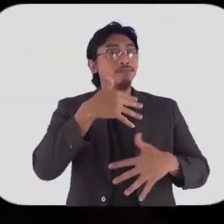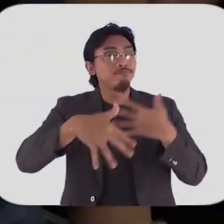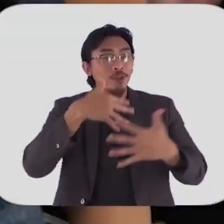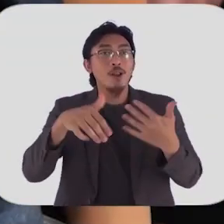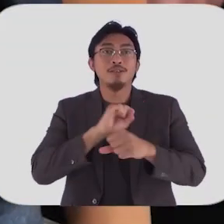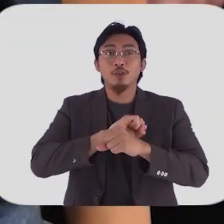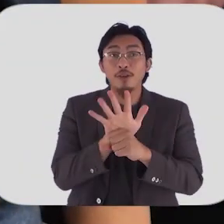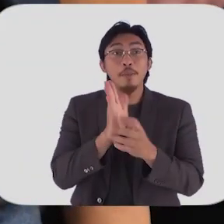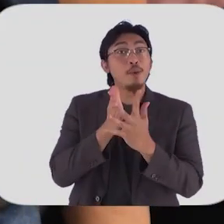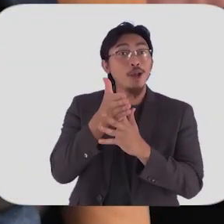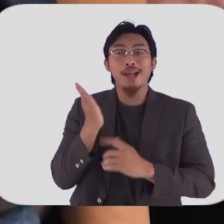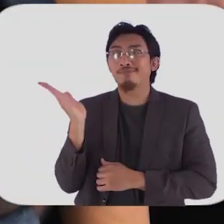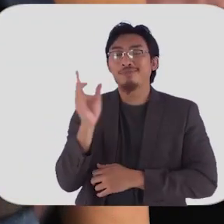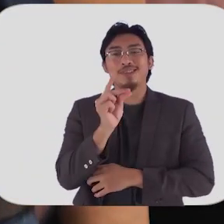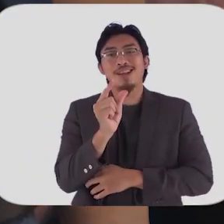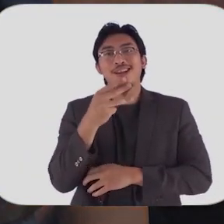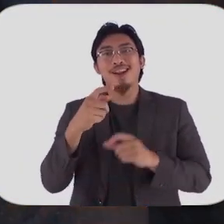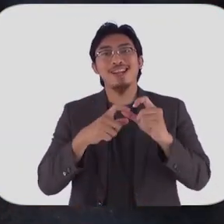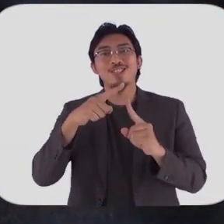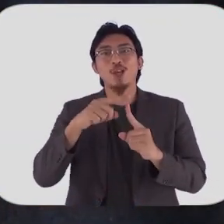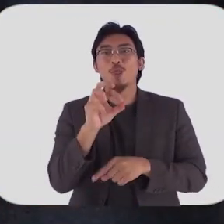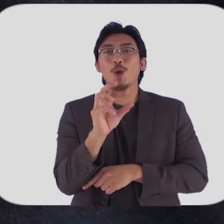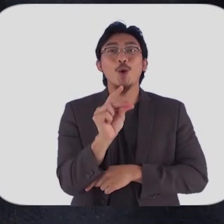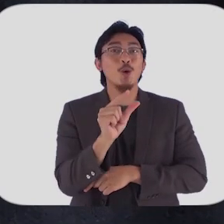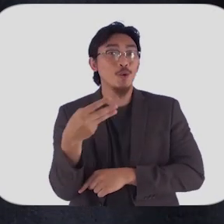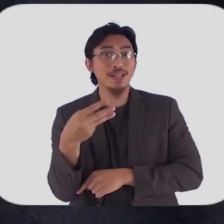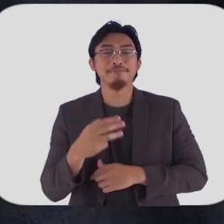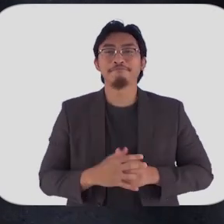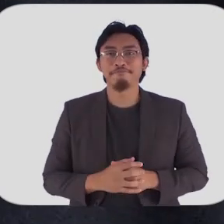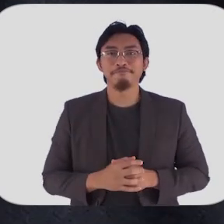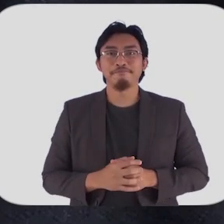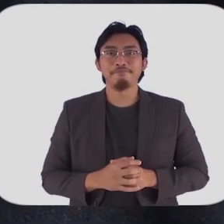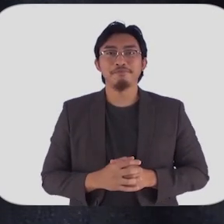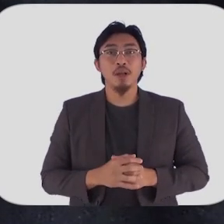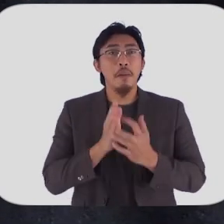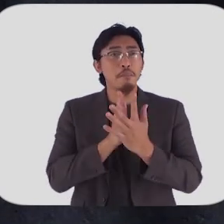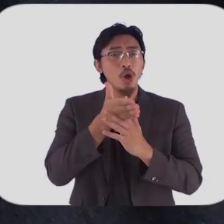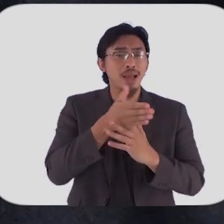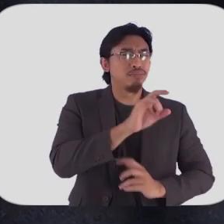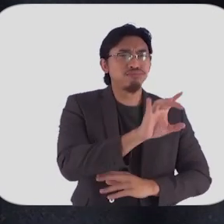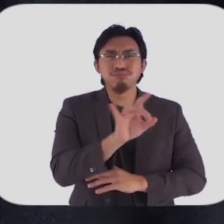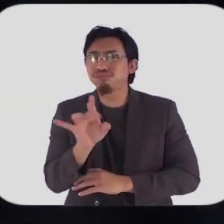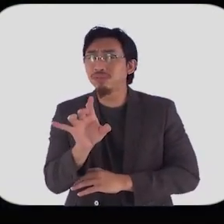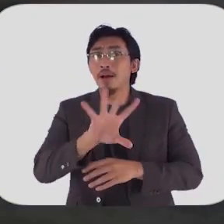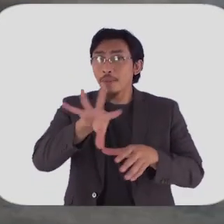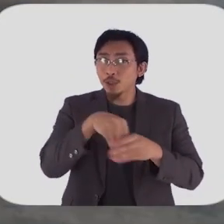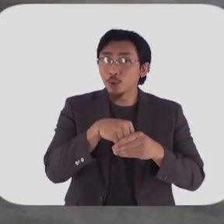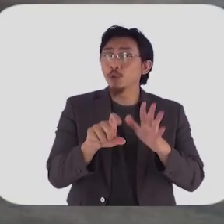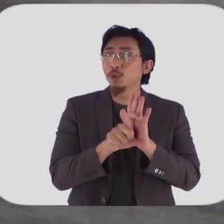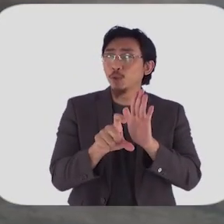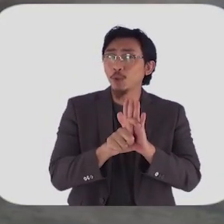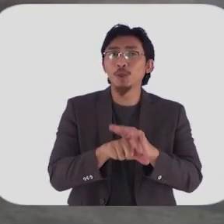COVID-19 melalui proyek Response Towards COVID-19 Resilience. Berbagai proyek yang diusung